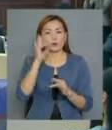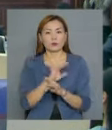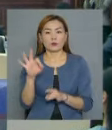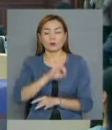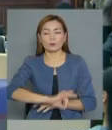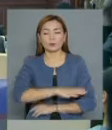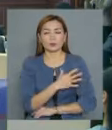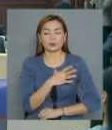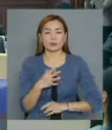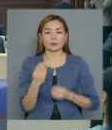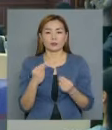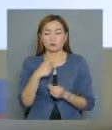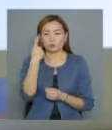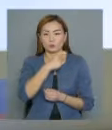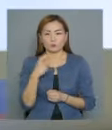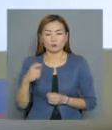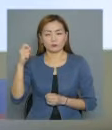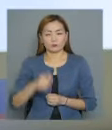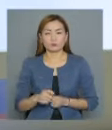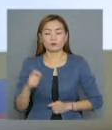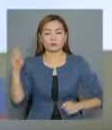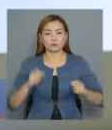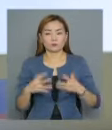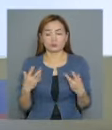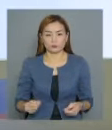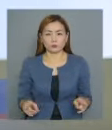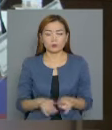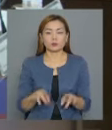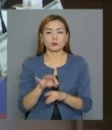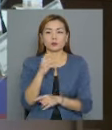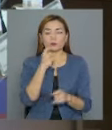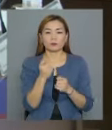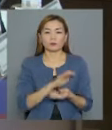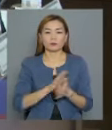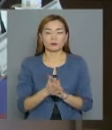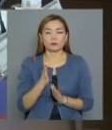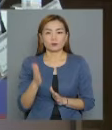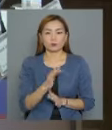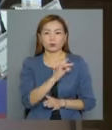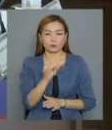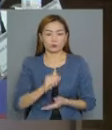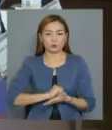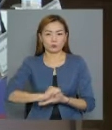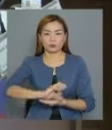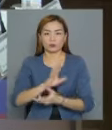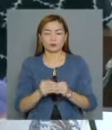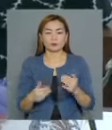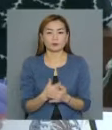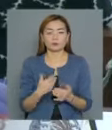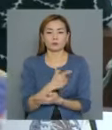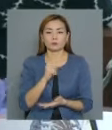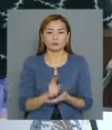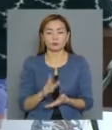высказали и представители интеллигенции пришедшие на конференцию они придерживаются позиции что юридические документы и информация